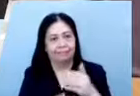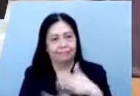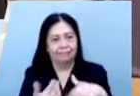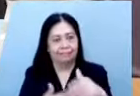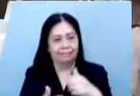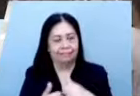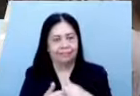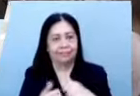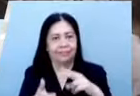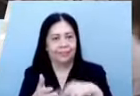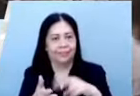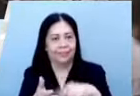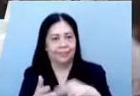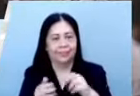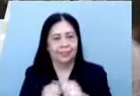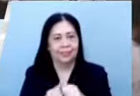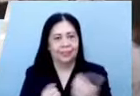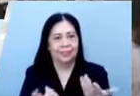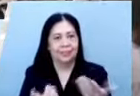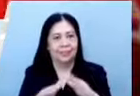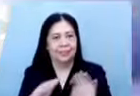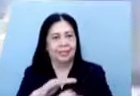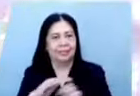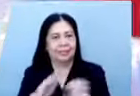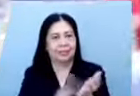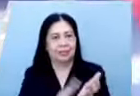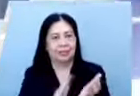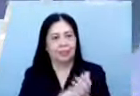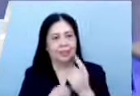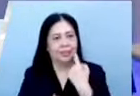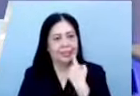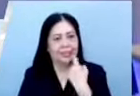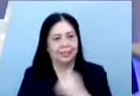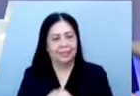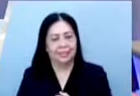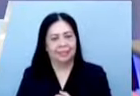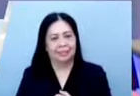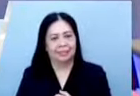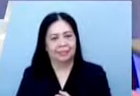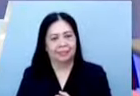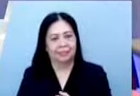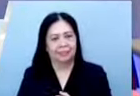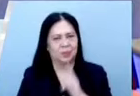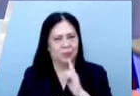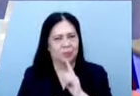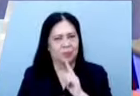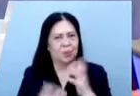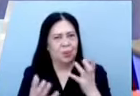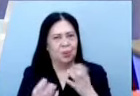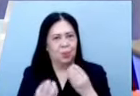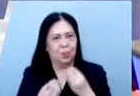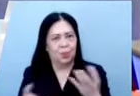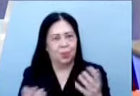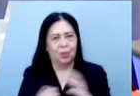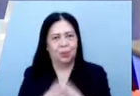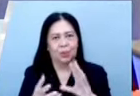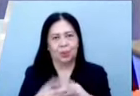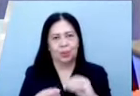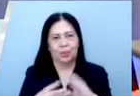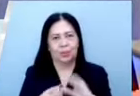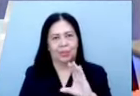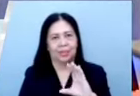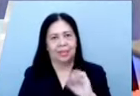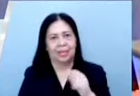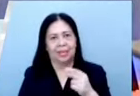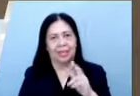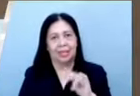sa ilang bata sa dalawang elementary schools kanina. Kasi talagang gusto ko ihatid yung kwento ni Catherine eh. Yung, eto na nga,